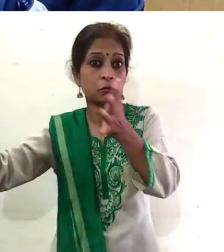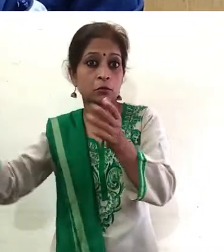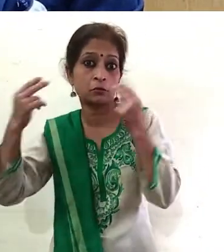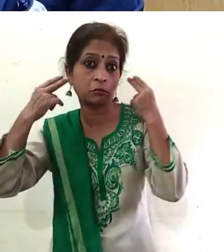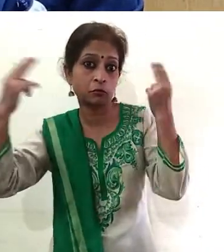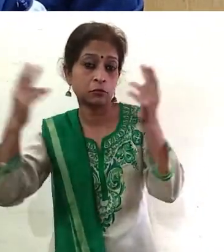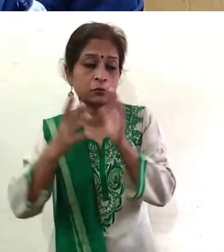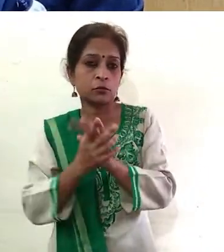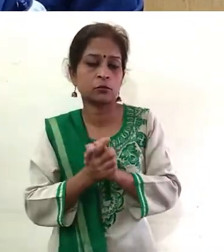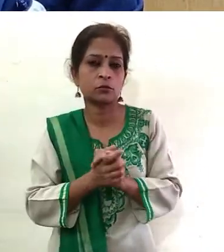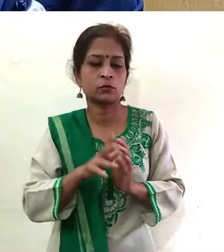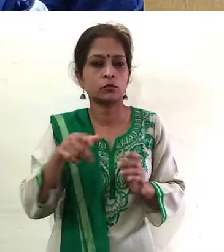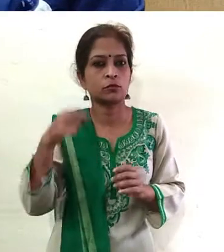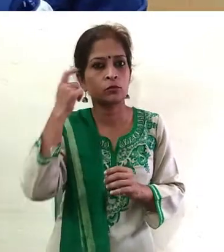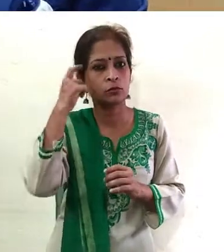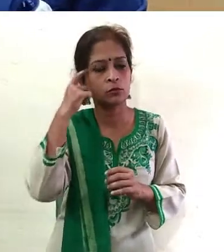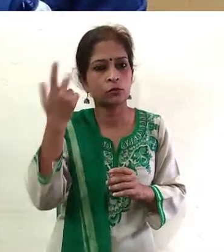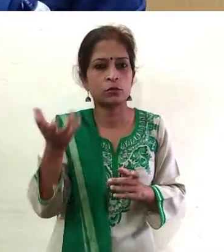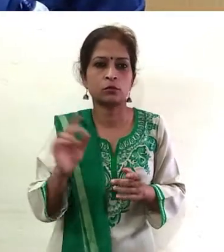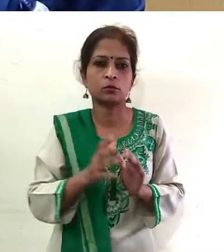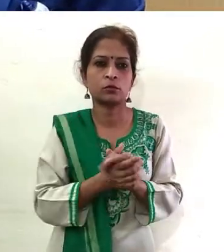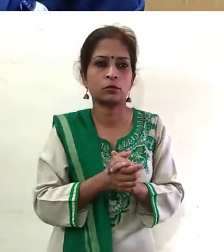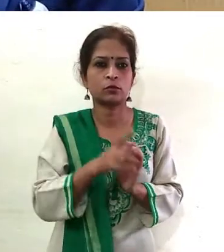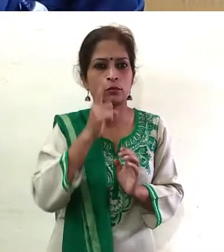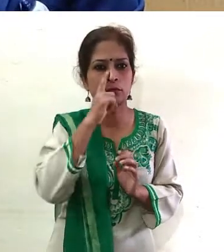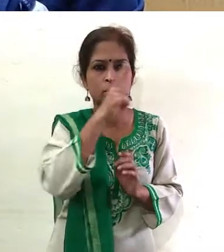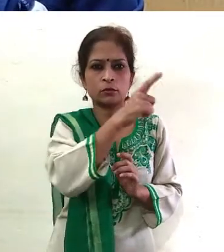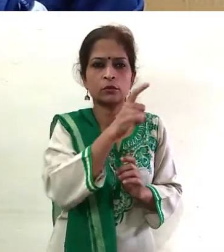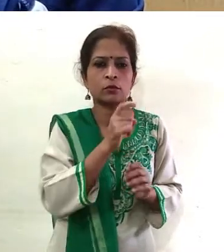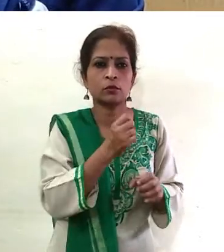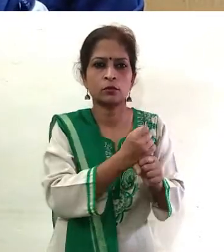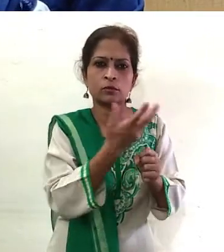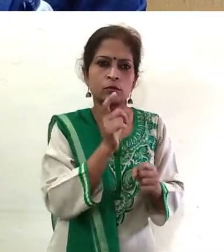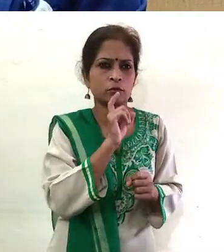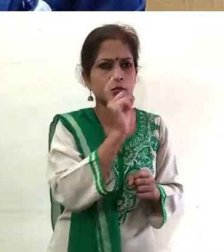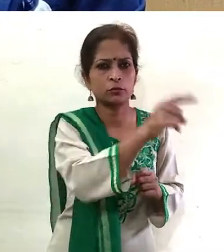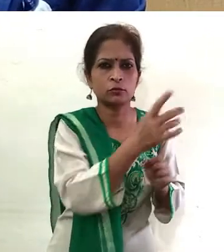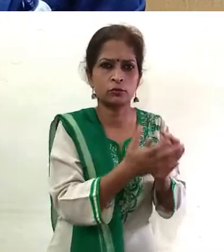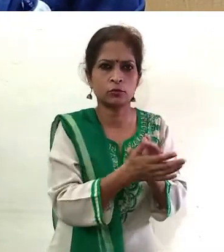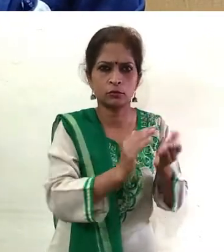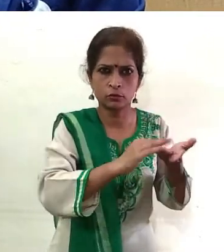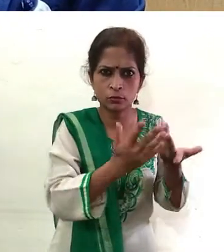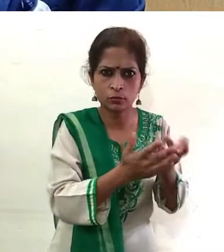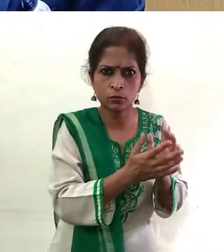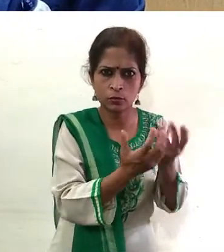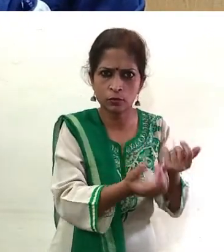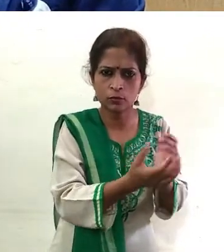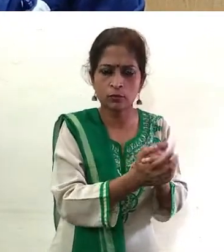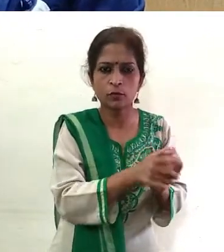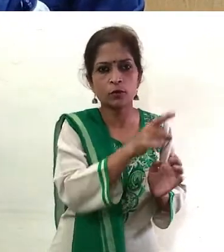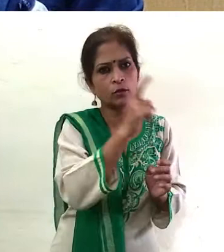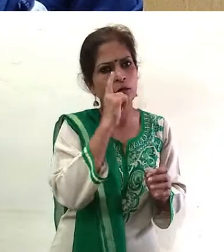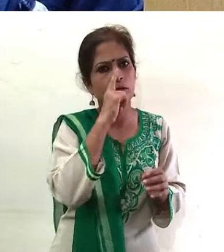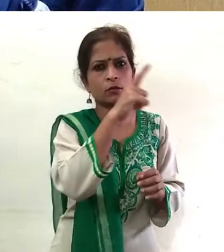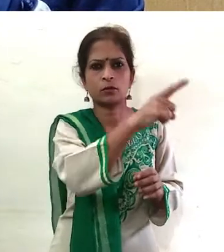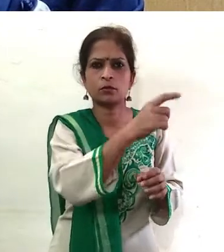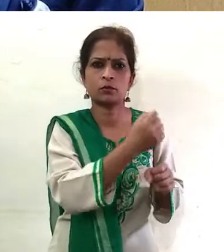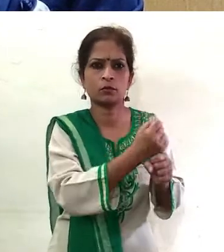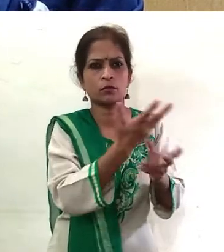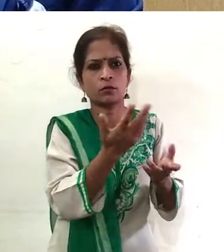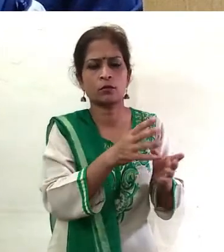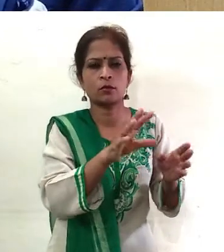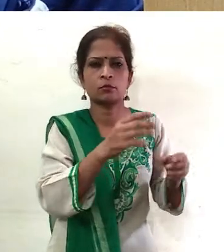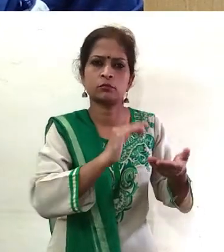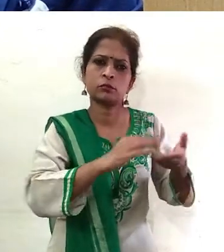और मकान धरिक उन्होंने यह बात कही गांधारी खुशी-खुशी वो मान गई ठीक है